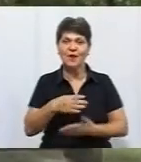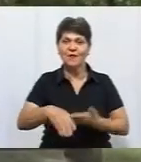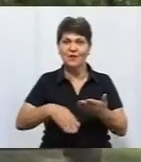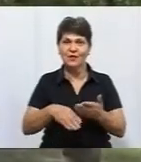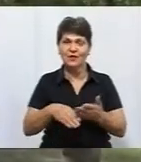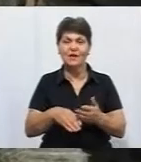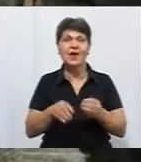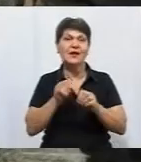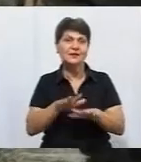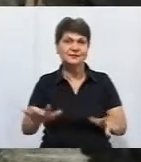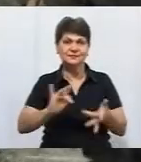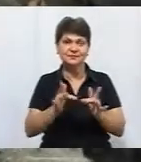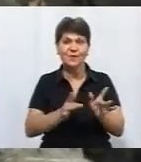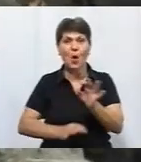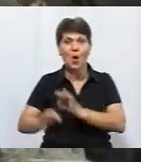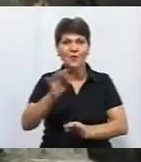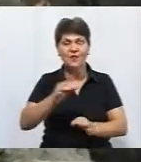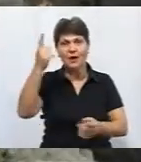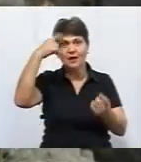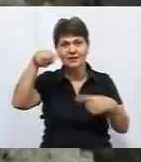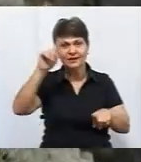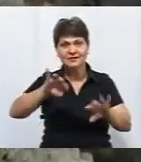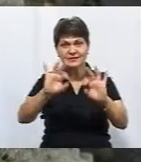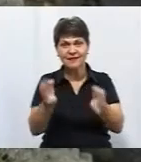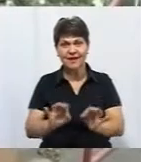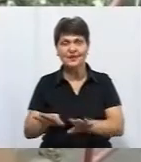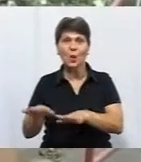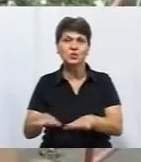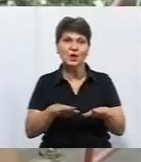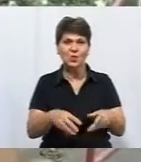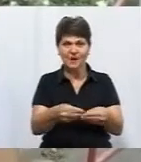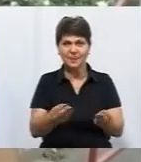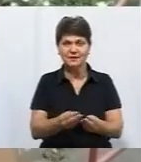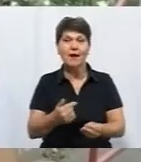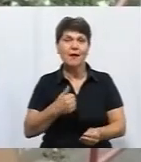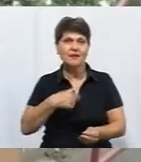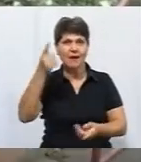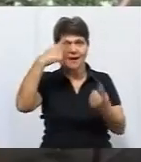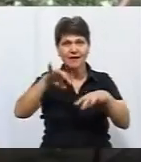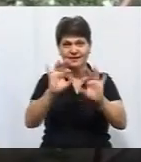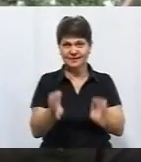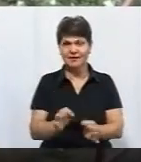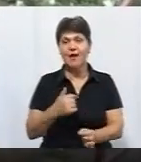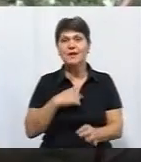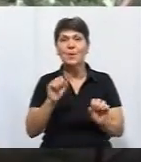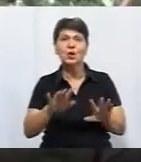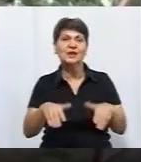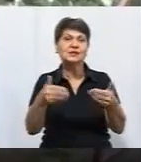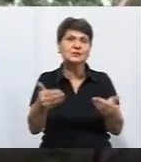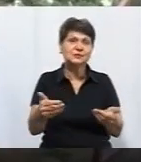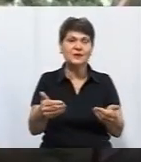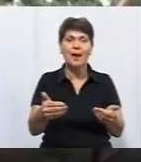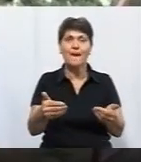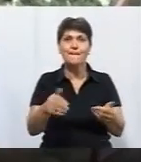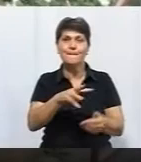соцмережі, де учасники обговорювали дизайн та локації для встановлення мисок. Я дизайнер, тому я, в принципі, могла запропонувати. Скинула